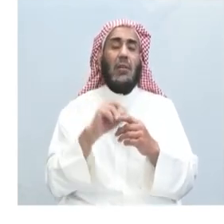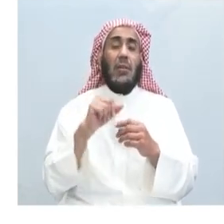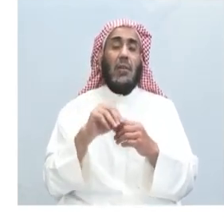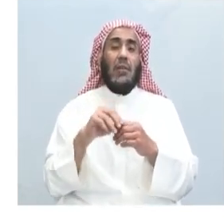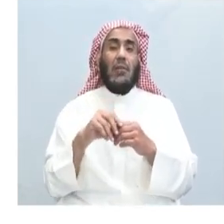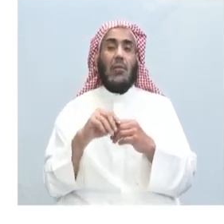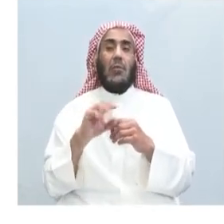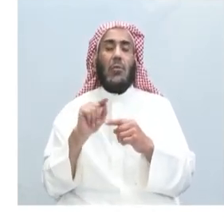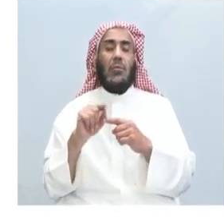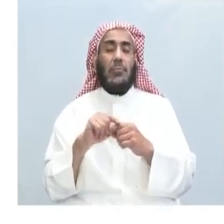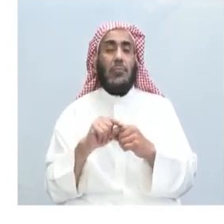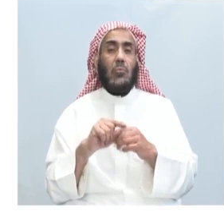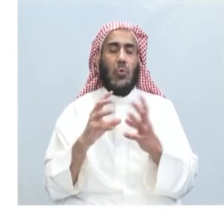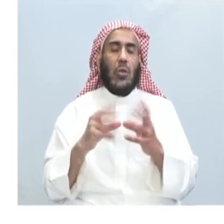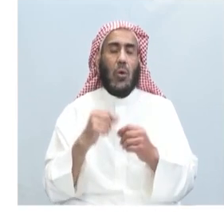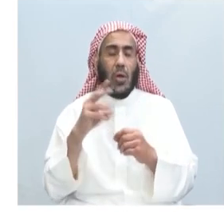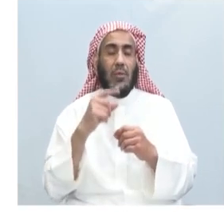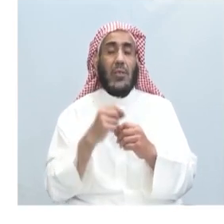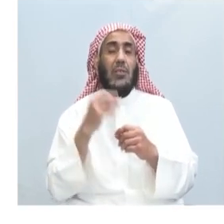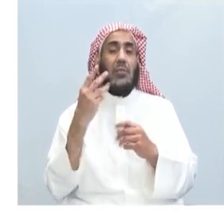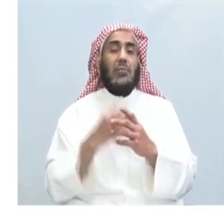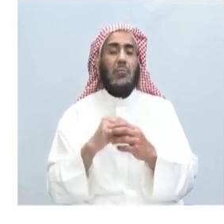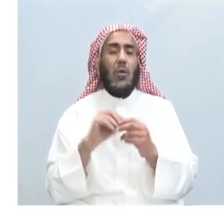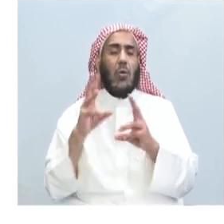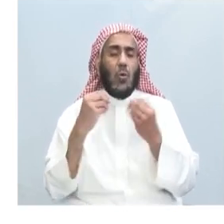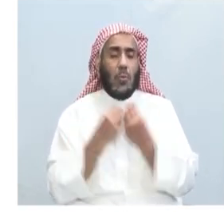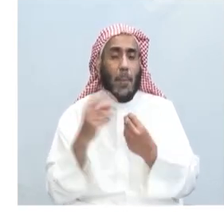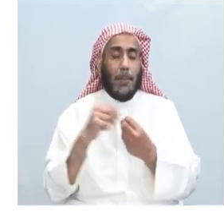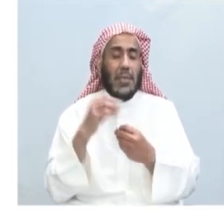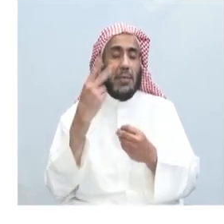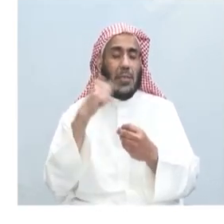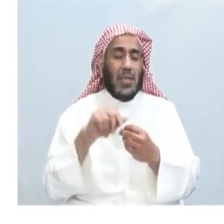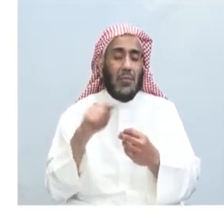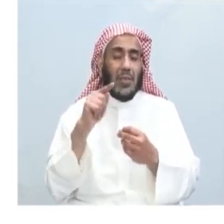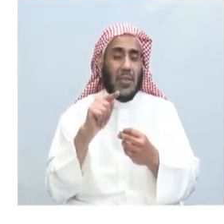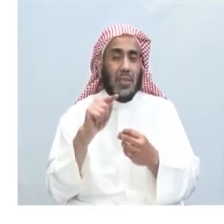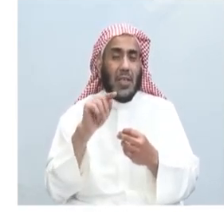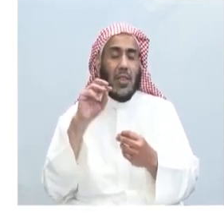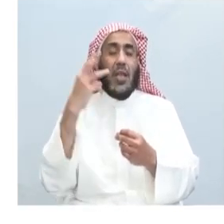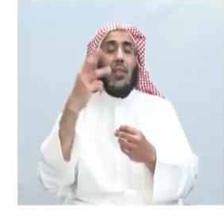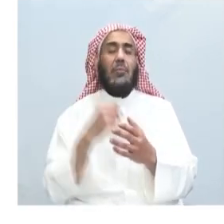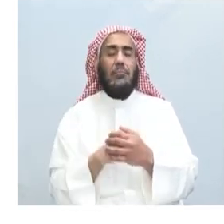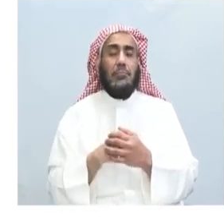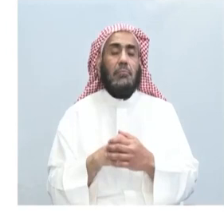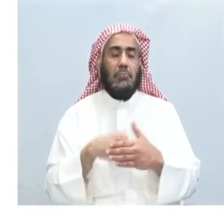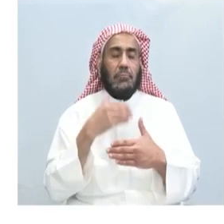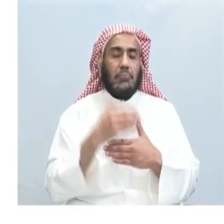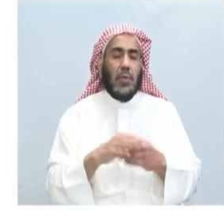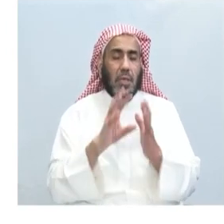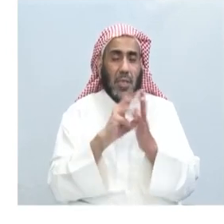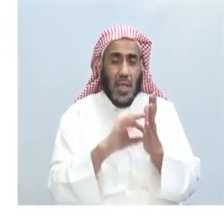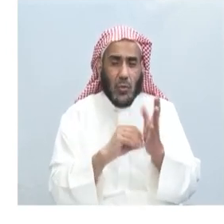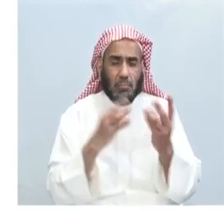الصيغه وهنا كتلته 1.008 مجموعها سيكون 17.03 بعد ذلك